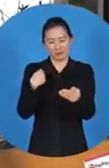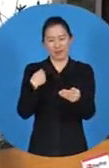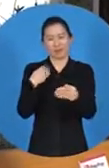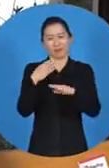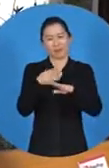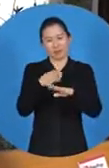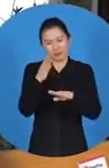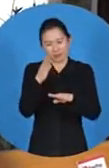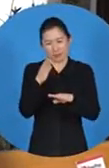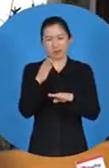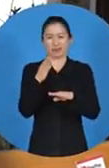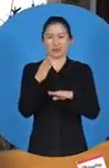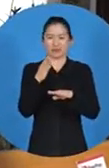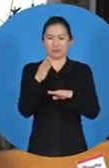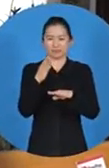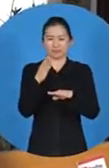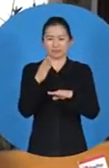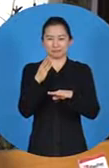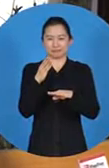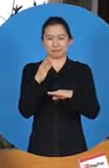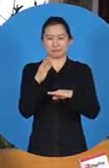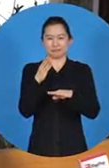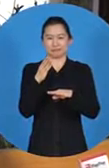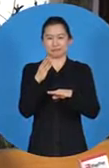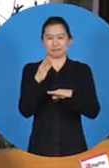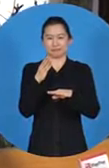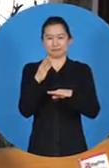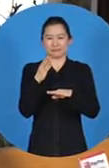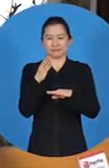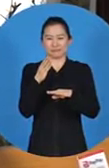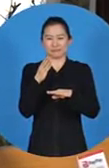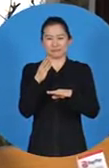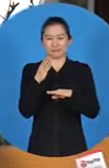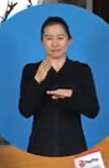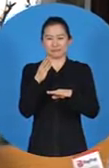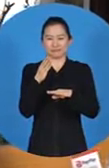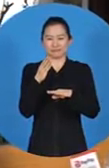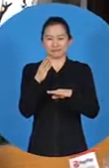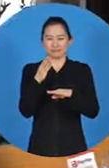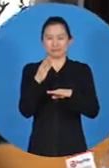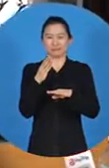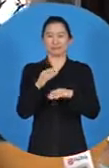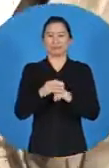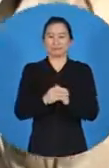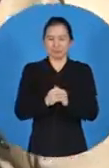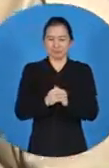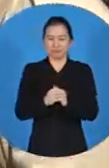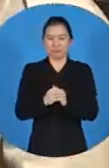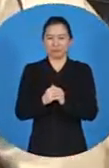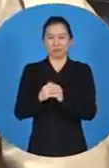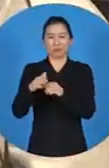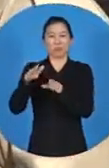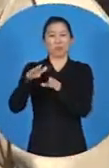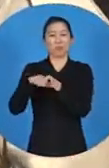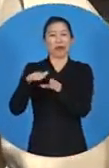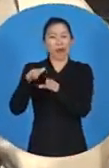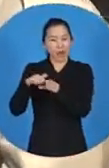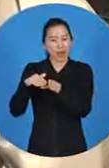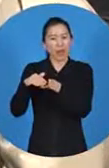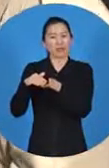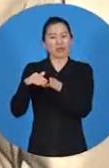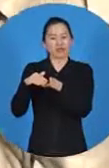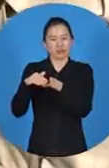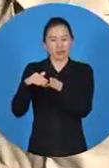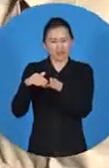ただけてるので、あのすごいお金に困るとかもなく雇っていただけてます。 どうですか、まかないな